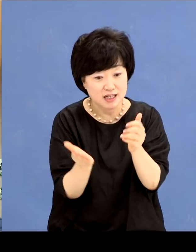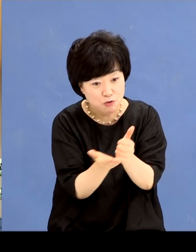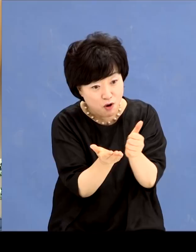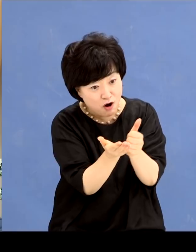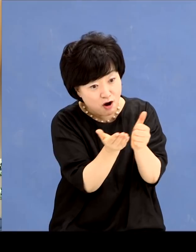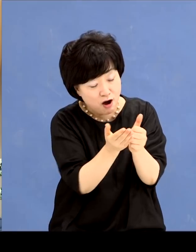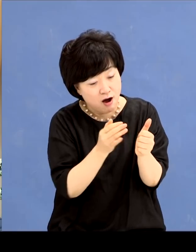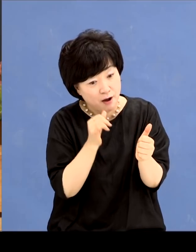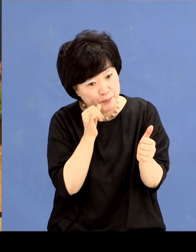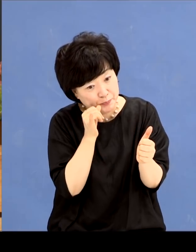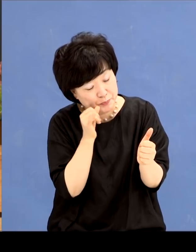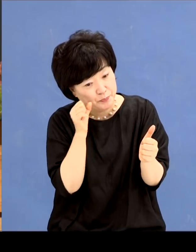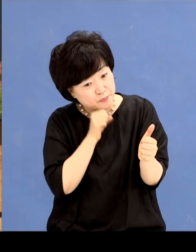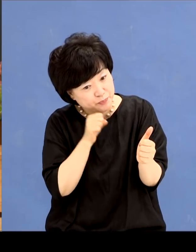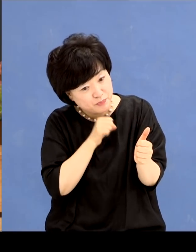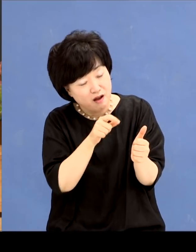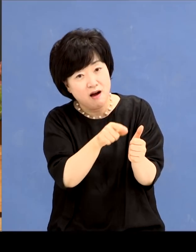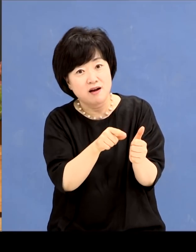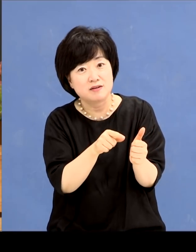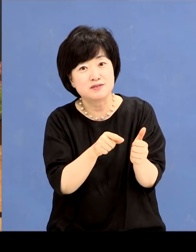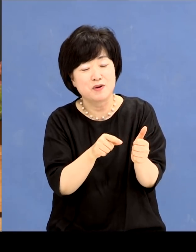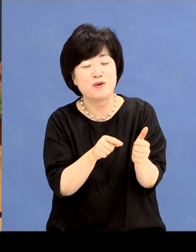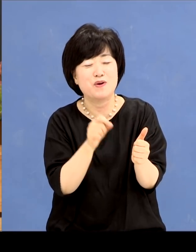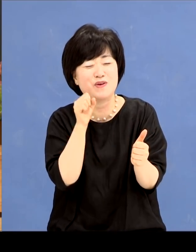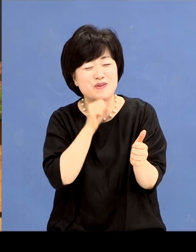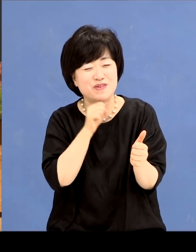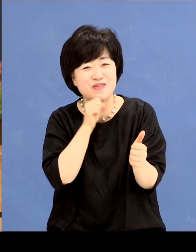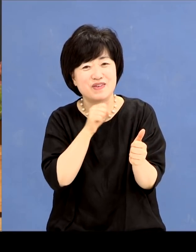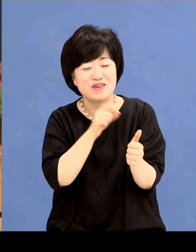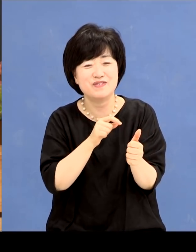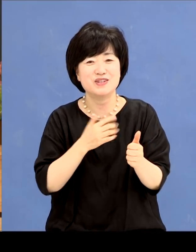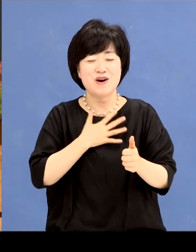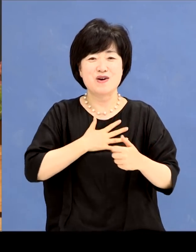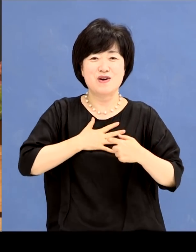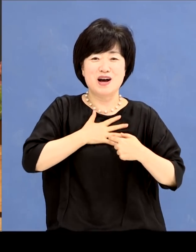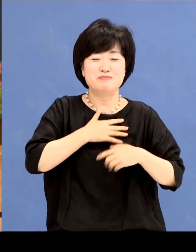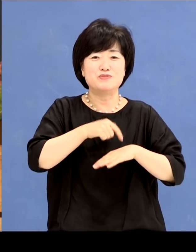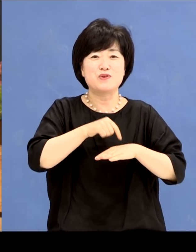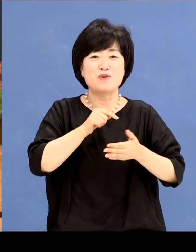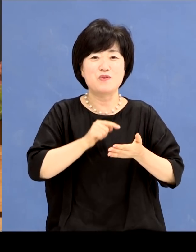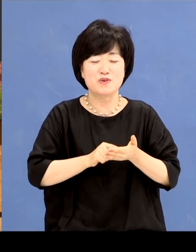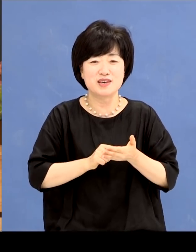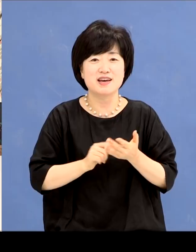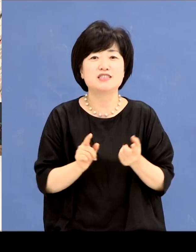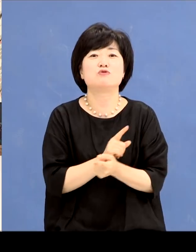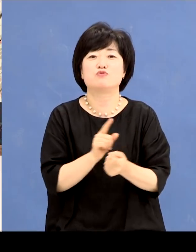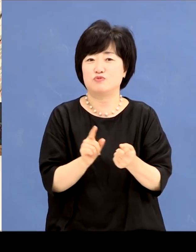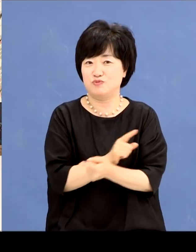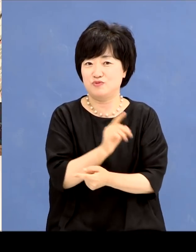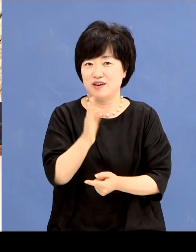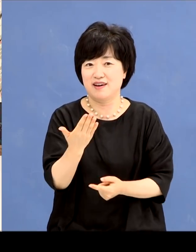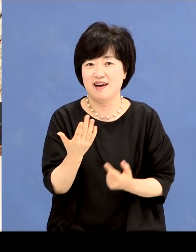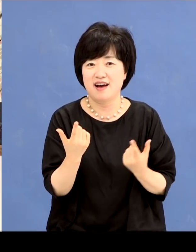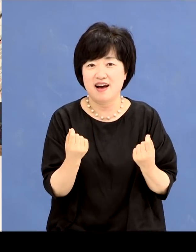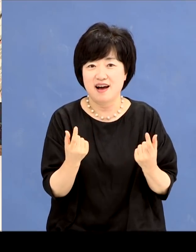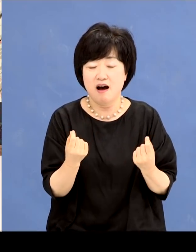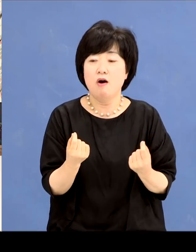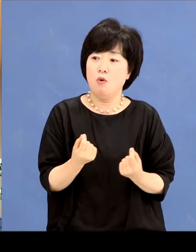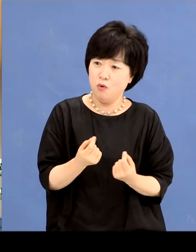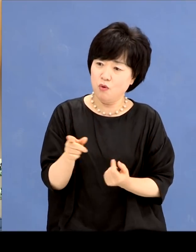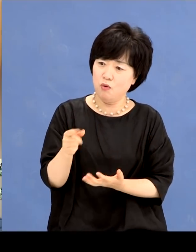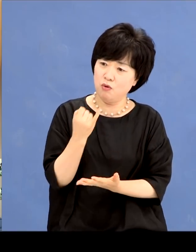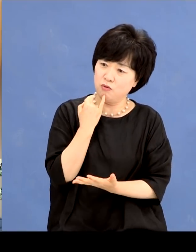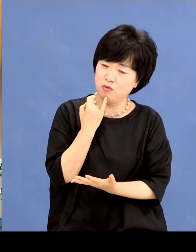정서적으로 굉장히 많이 회복이 된 거예요. 피톤치드가 가득했군요. 아주 영혼의 피톤치드. 진짜 그 영향이 있네요. 있었어요.